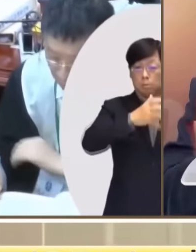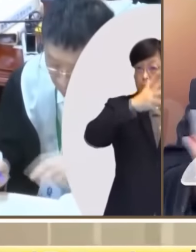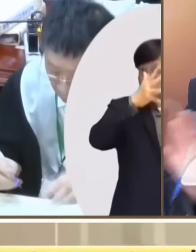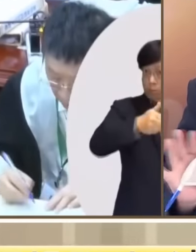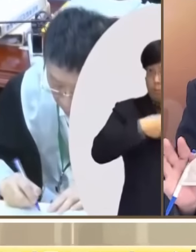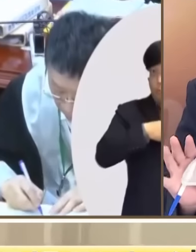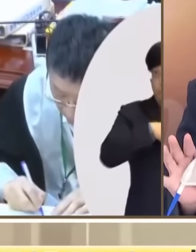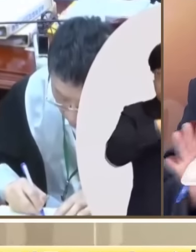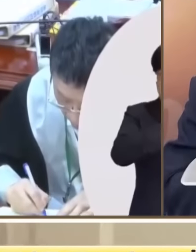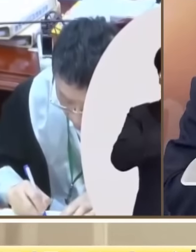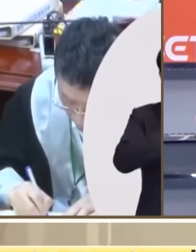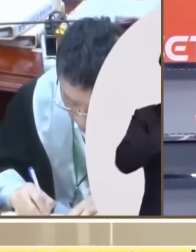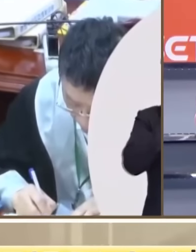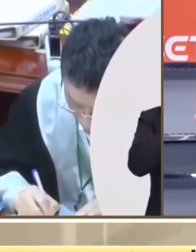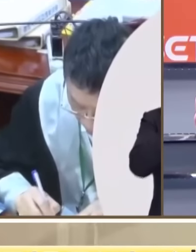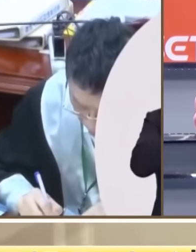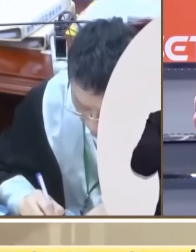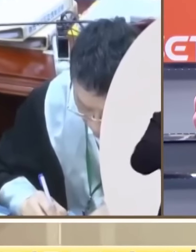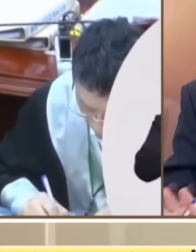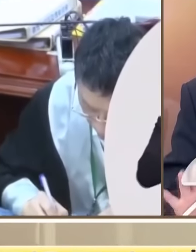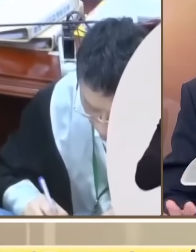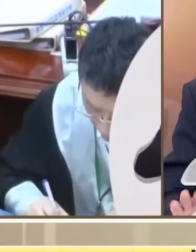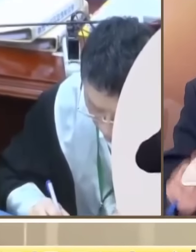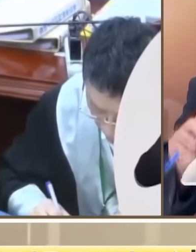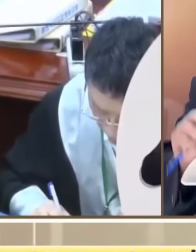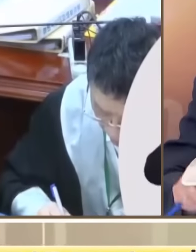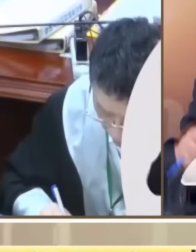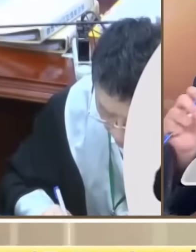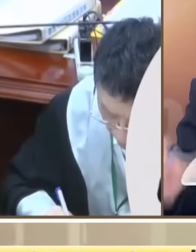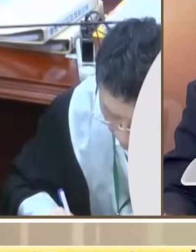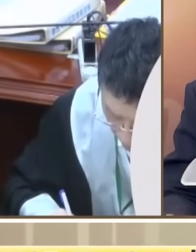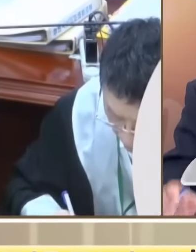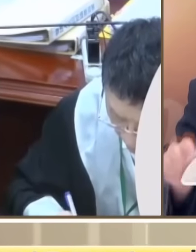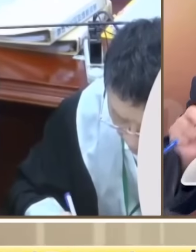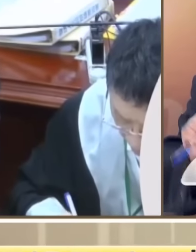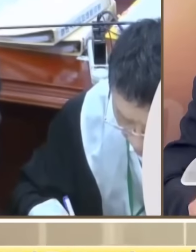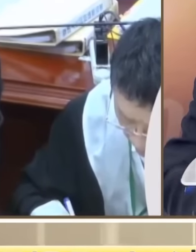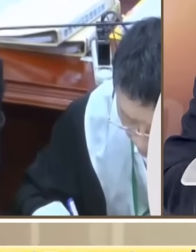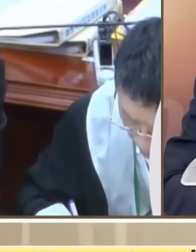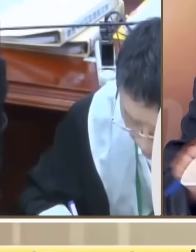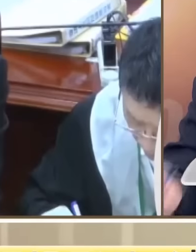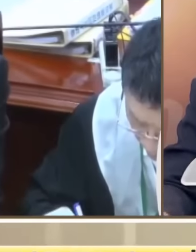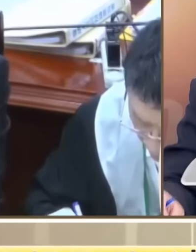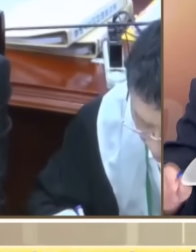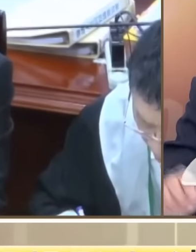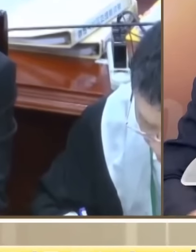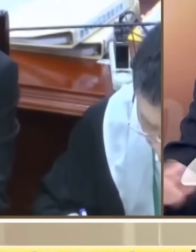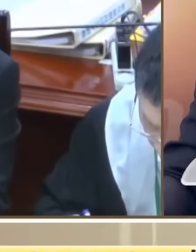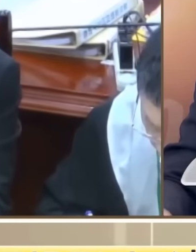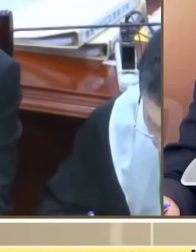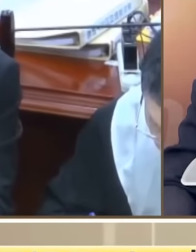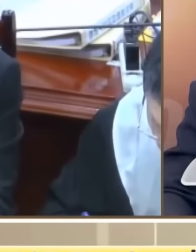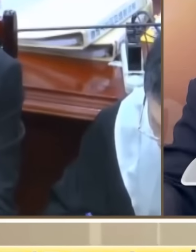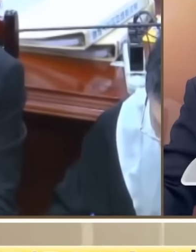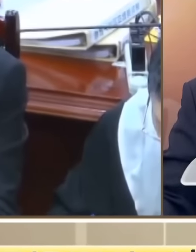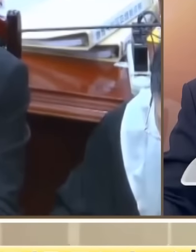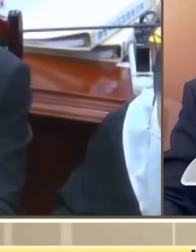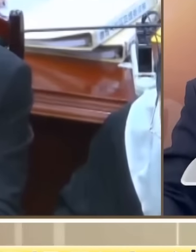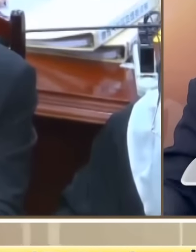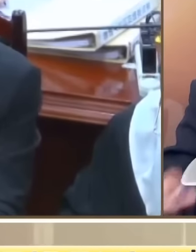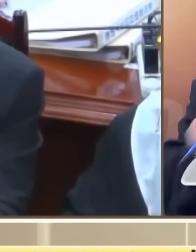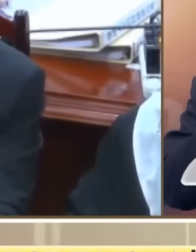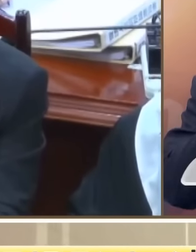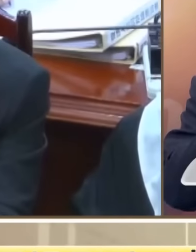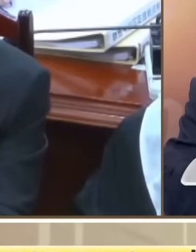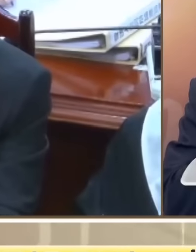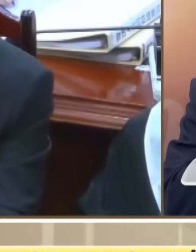不是跟你谈宪法的吗？他没有要谈法律的意思。一开始说做这样的下标，后面大法官问你问题，他一再闪躲，三次被打断。